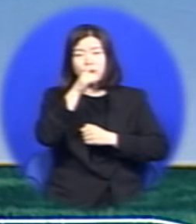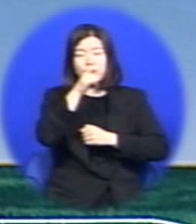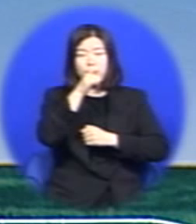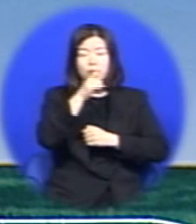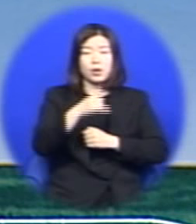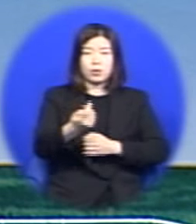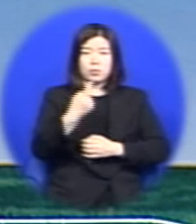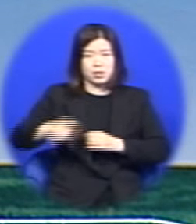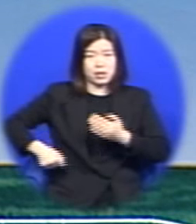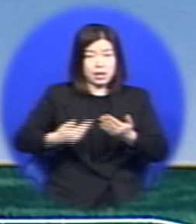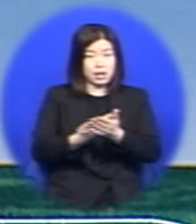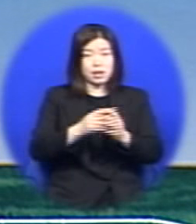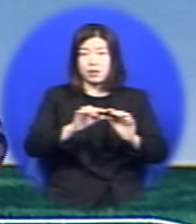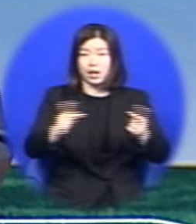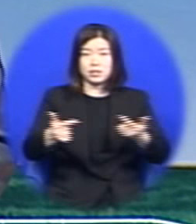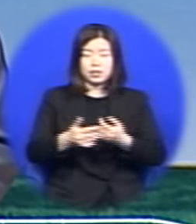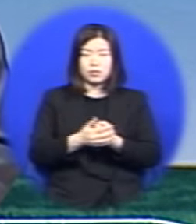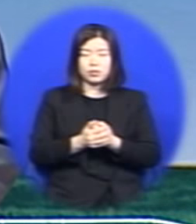아닙니다.